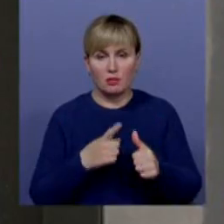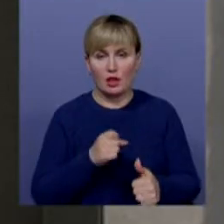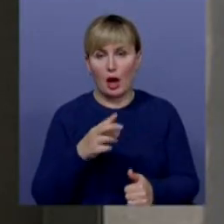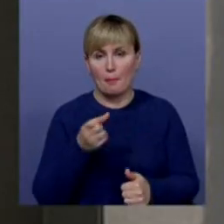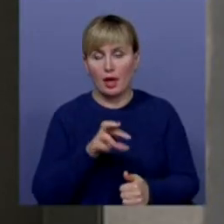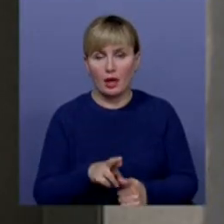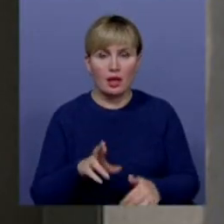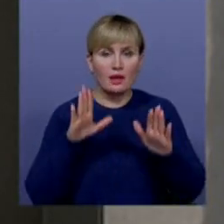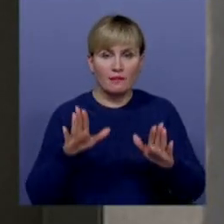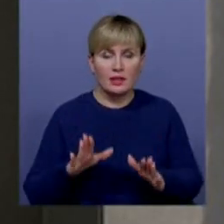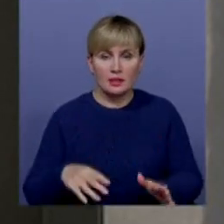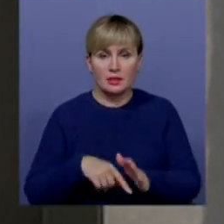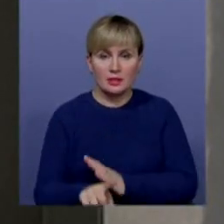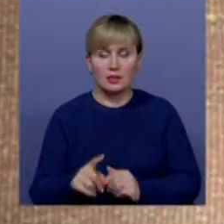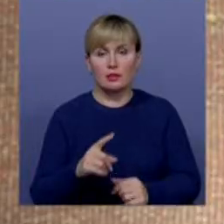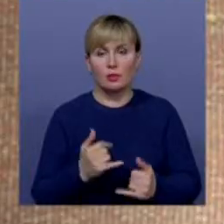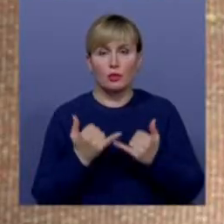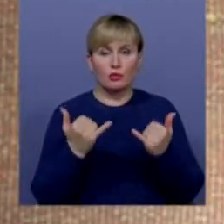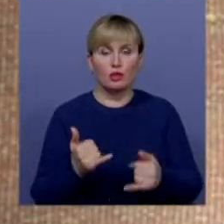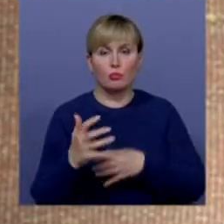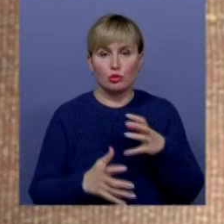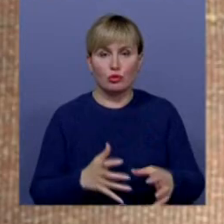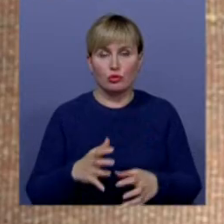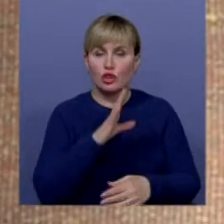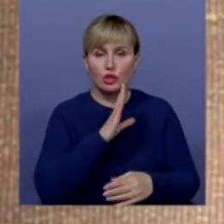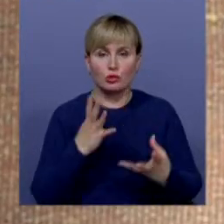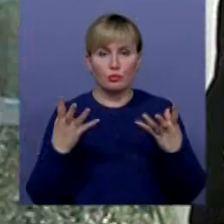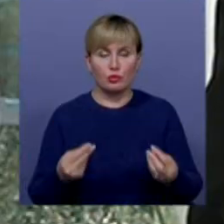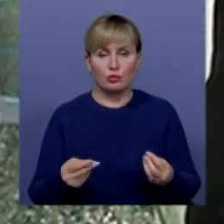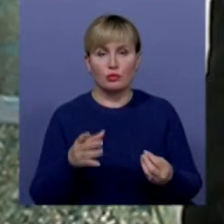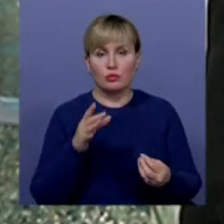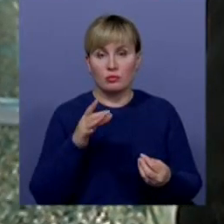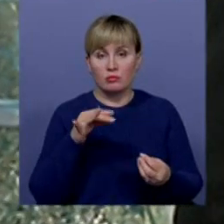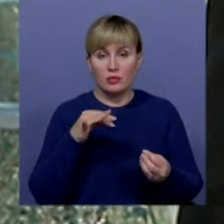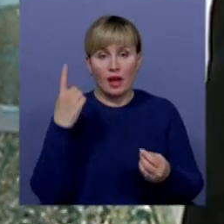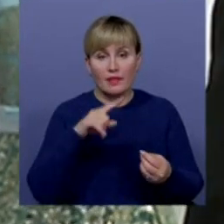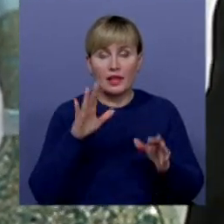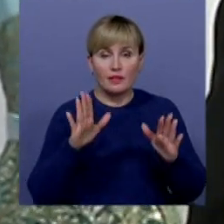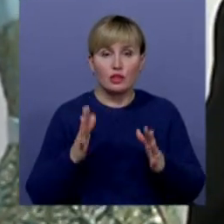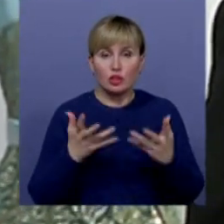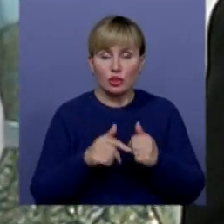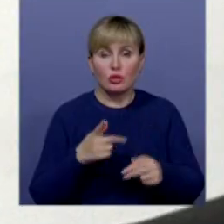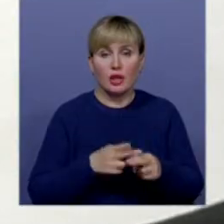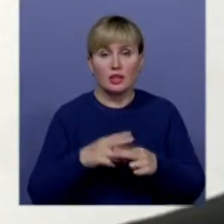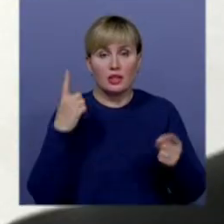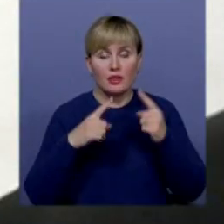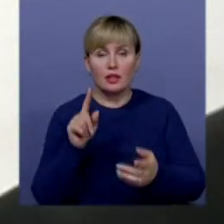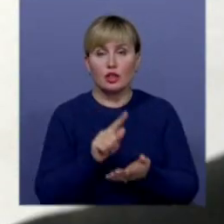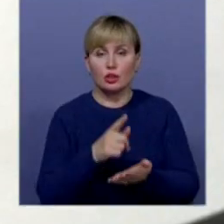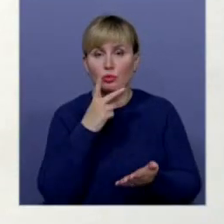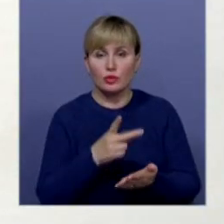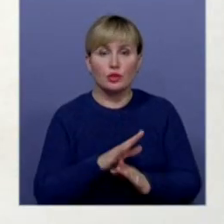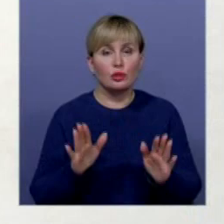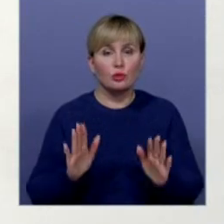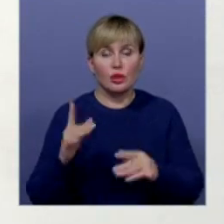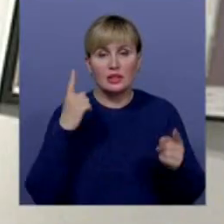Абая. Выставку «Гульденген Коктем» приурочили к Международному женскому дню и Наурызу. Авторы выставки считают, что эти творения должны увидеть не